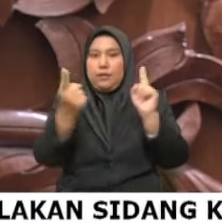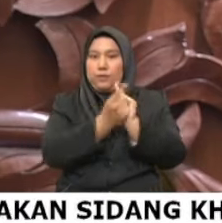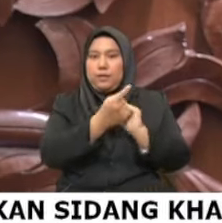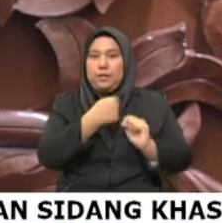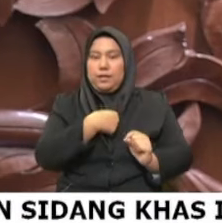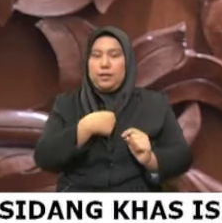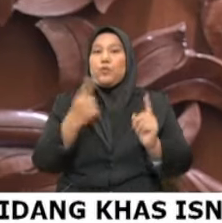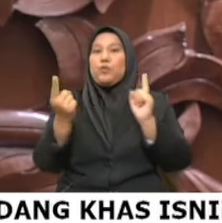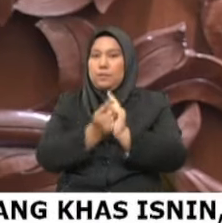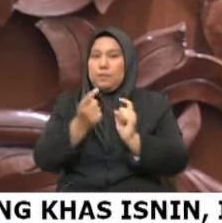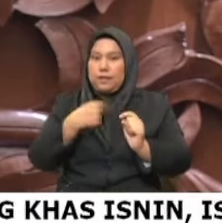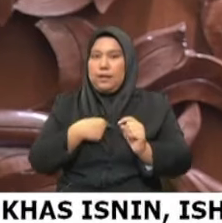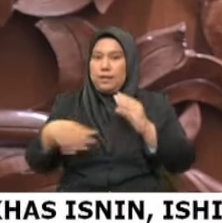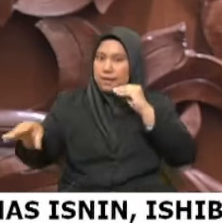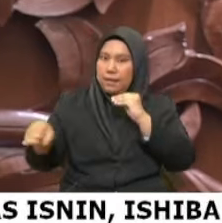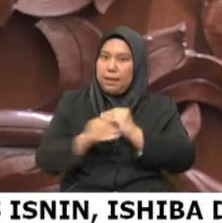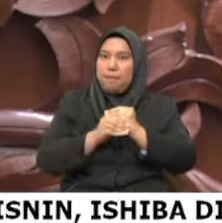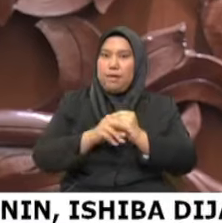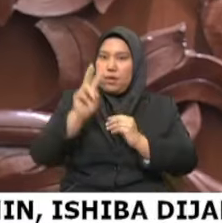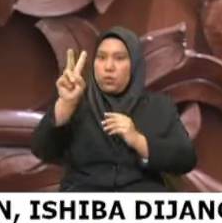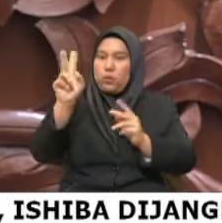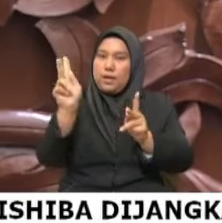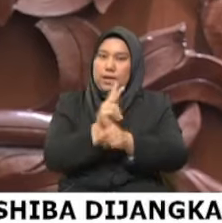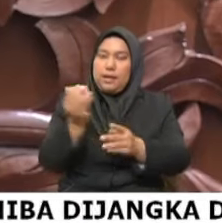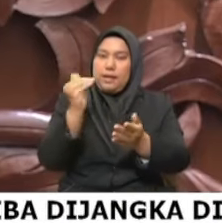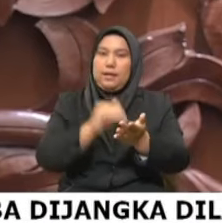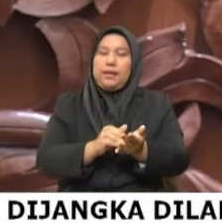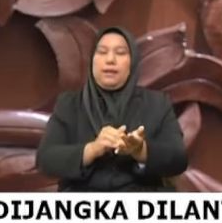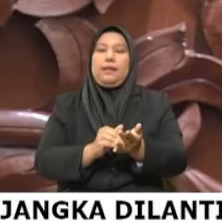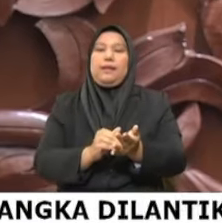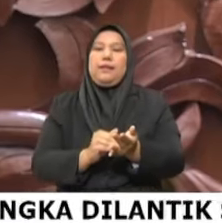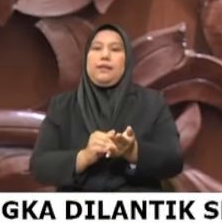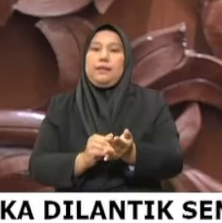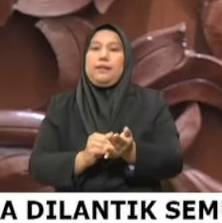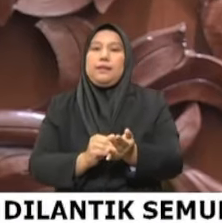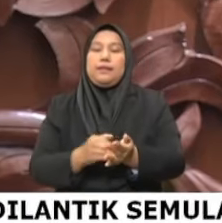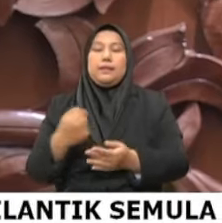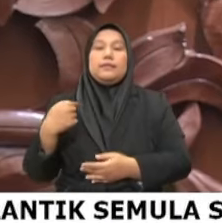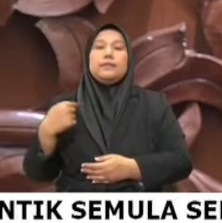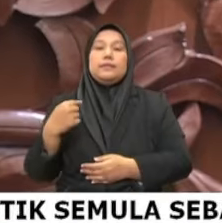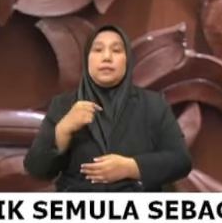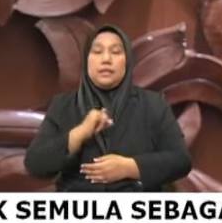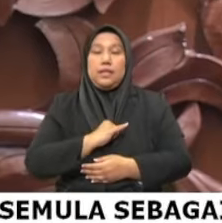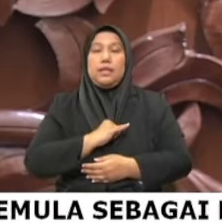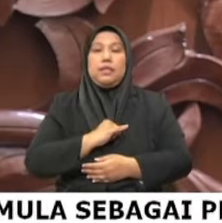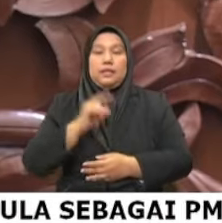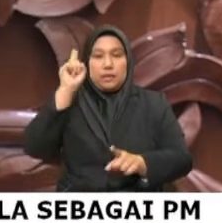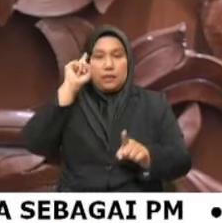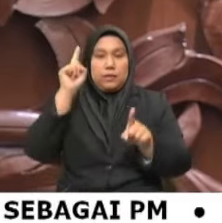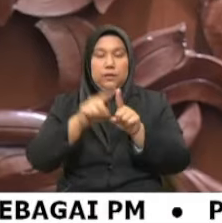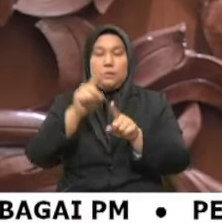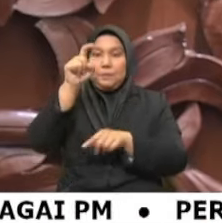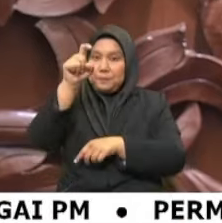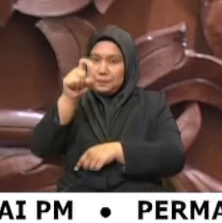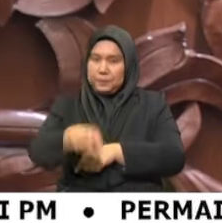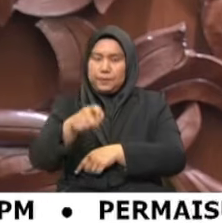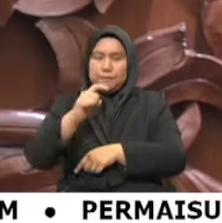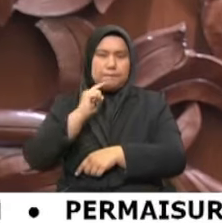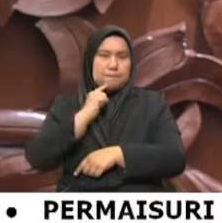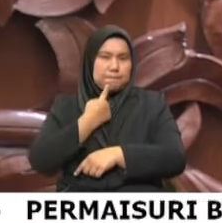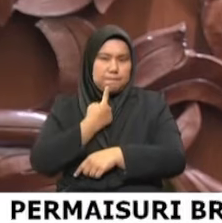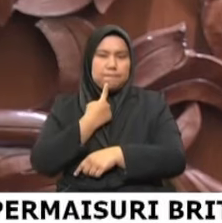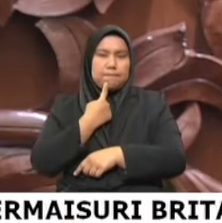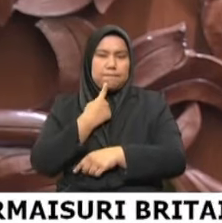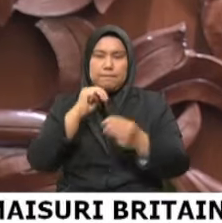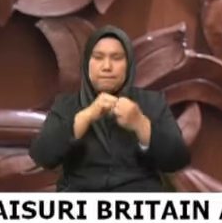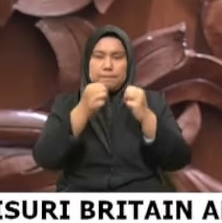pembayaran tersebut. Jadi saya setuju harus kita berserius tentang isu ini, isu kesihatan.